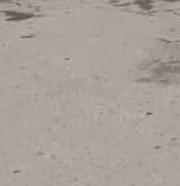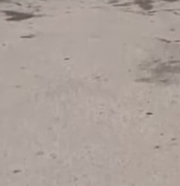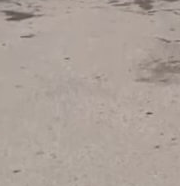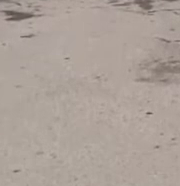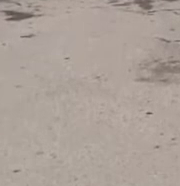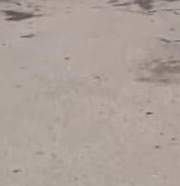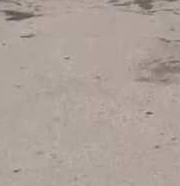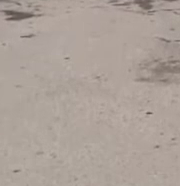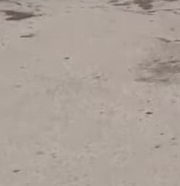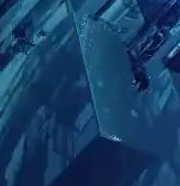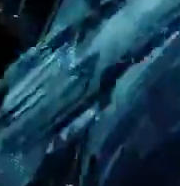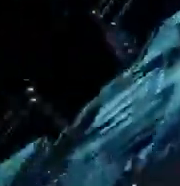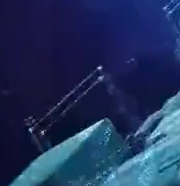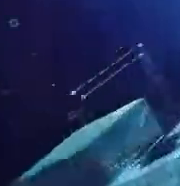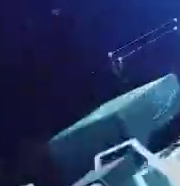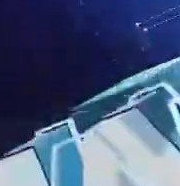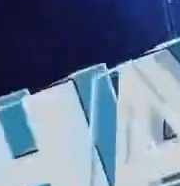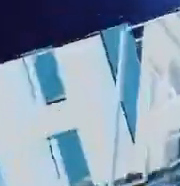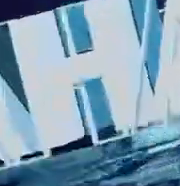телеарнасы, Іле ауданынан.